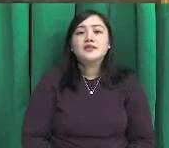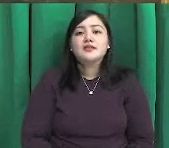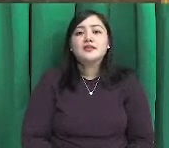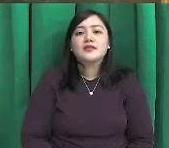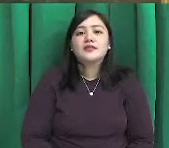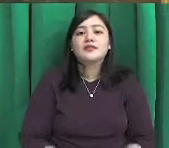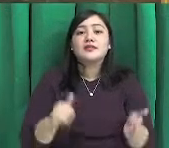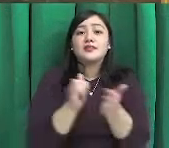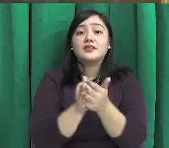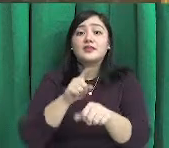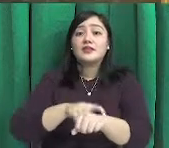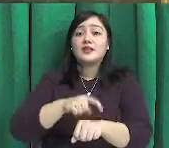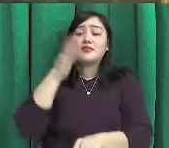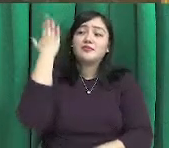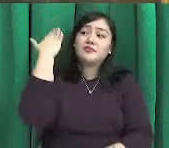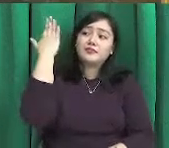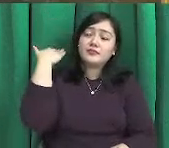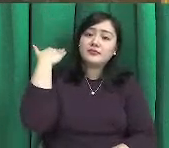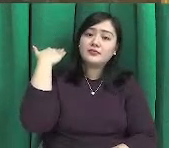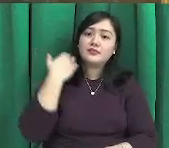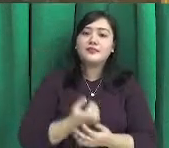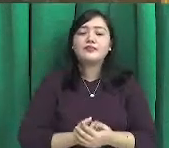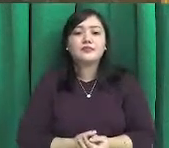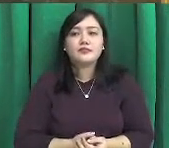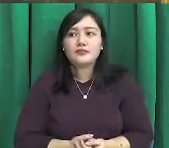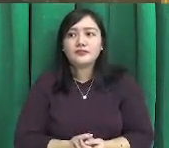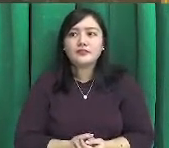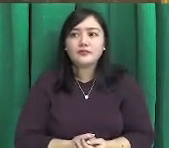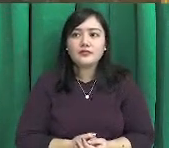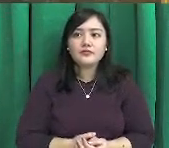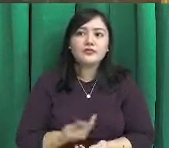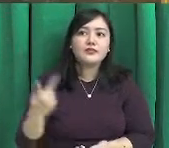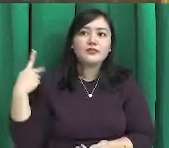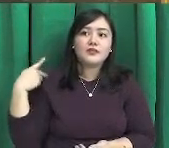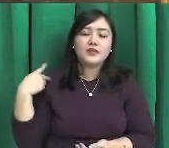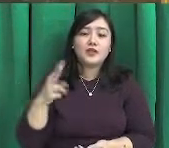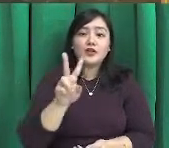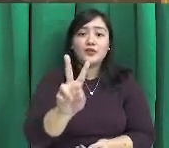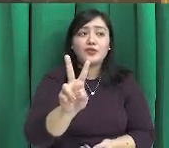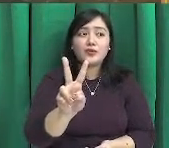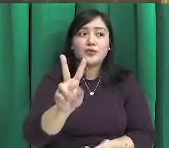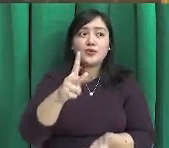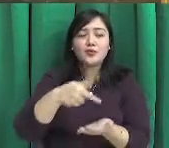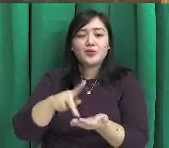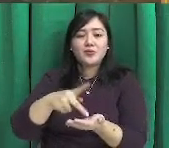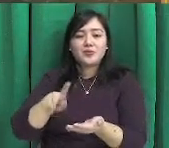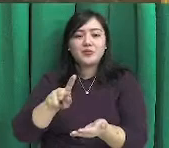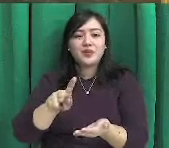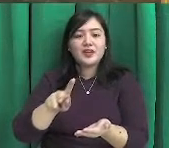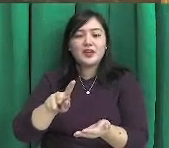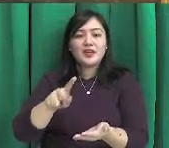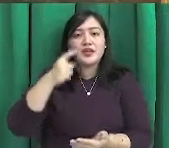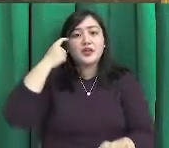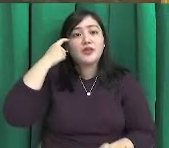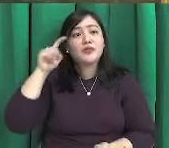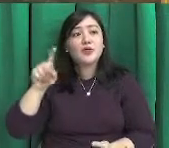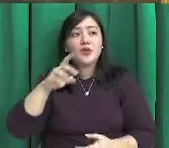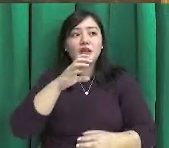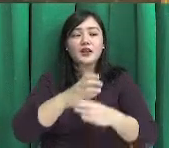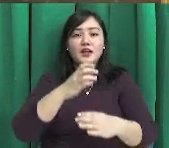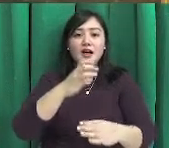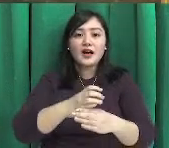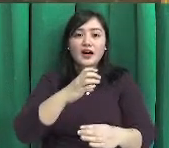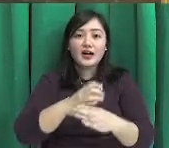paid mo na yung isa, para isa na lang hulugan natin. Ayaw niya po noon. Ayaw niya. Gusto niya invest para daw mas